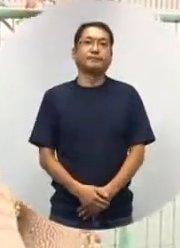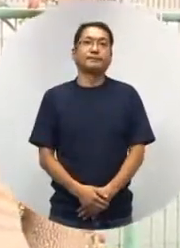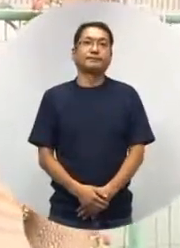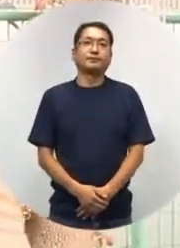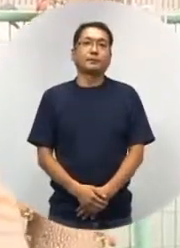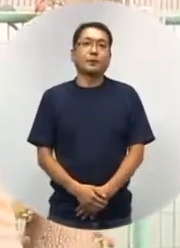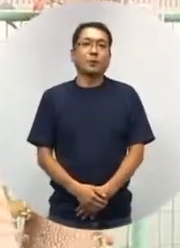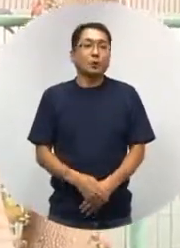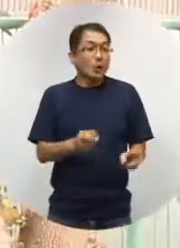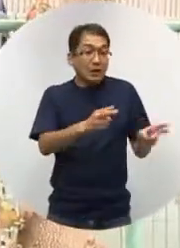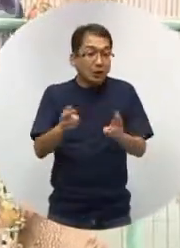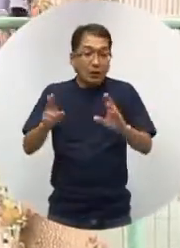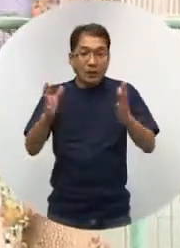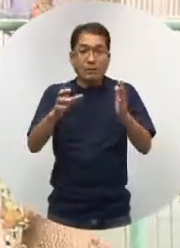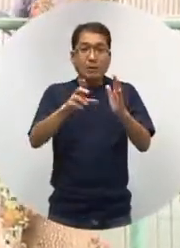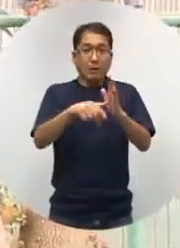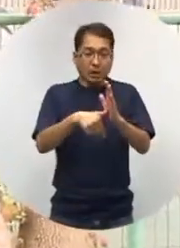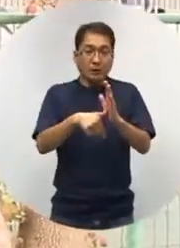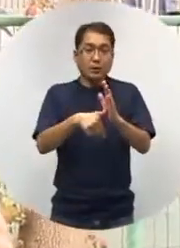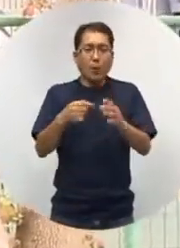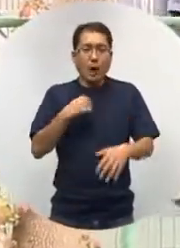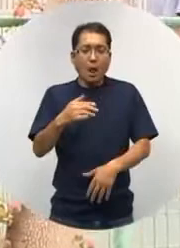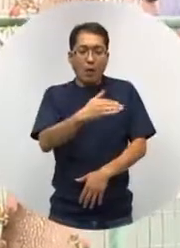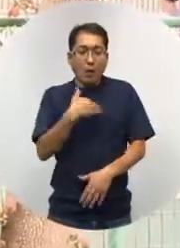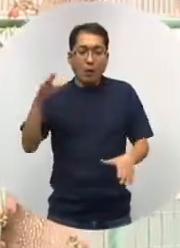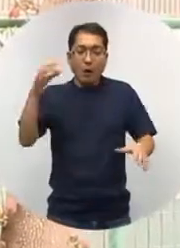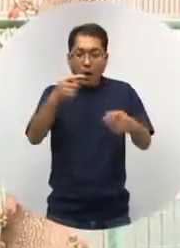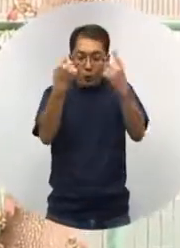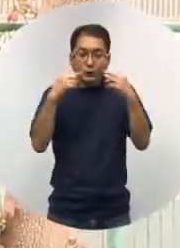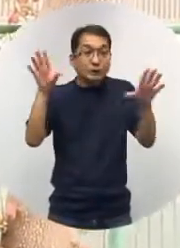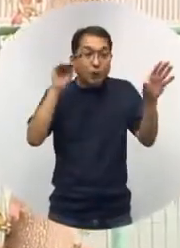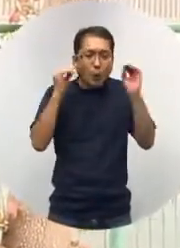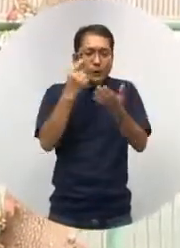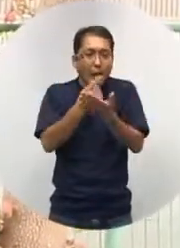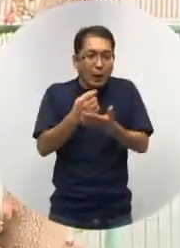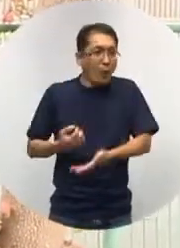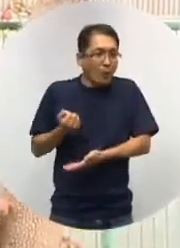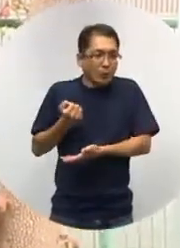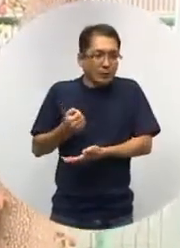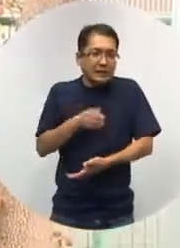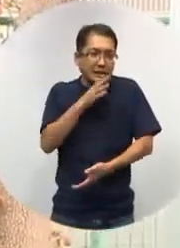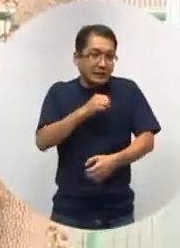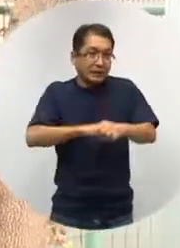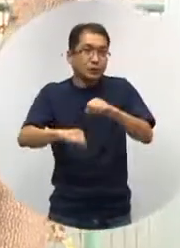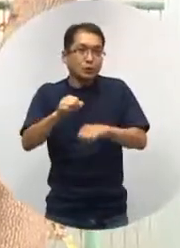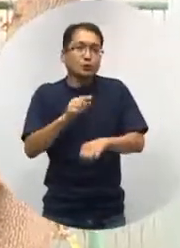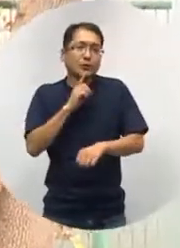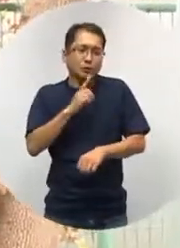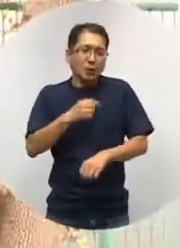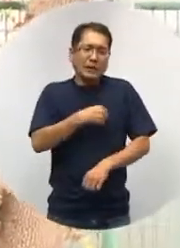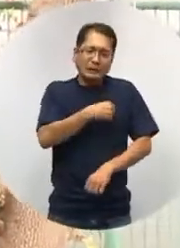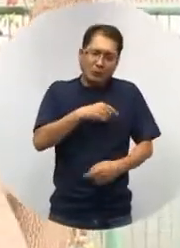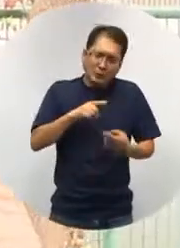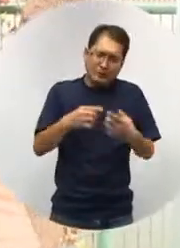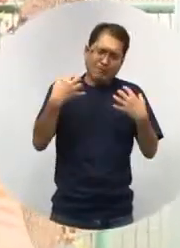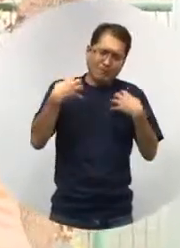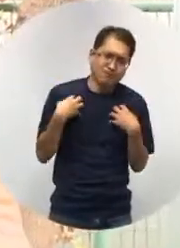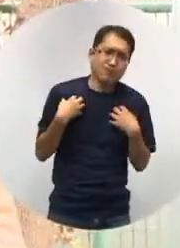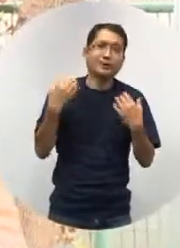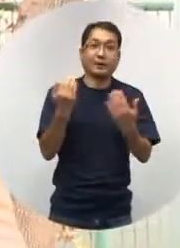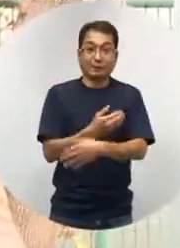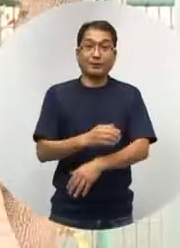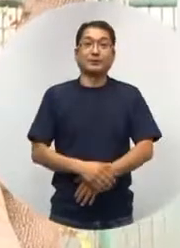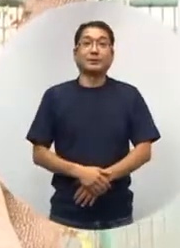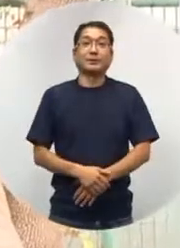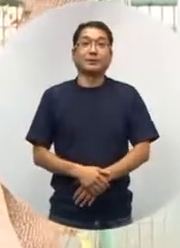これがないとですね、我々個人情報だけ持って実際に動くというのは非常に精神的にプレッシャーなんですね。でこ